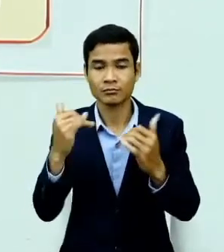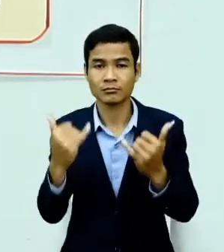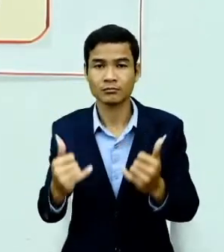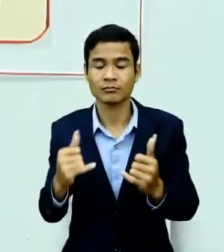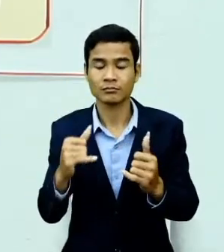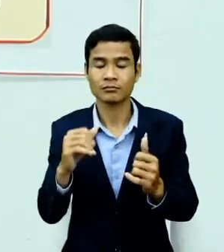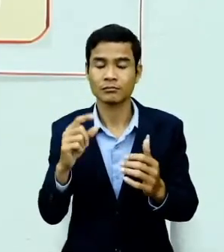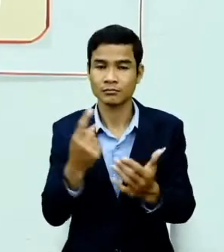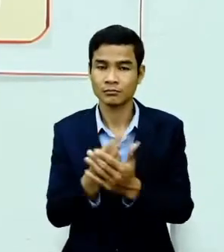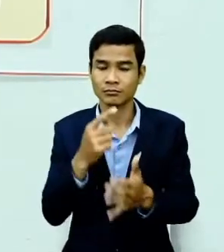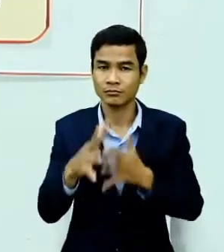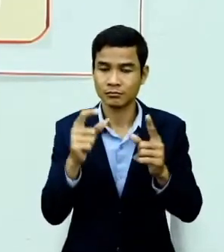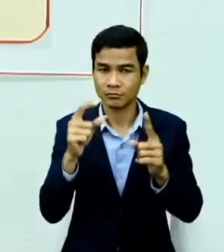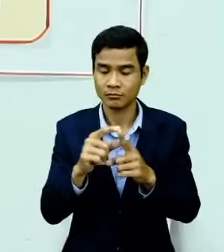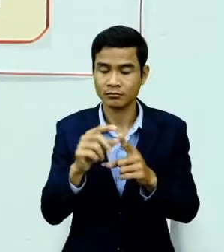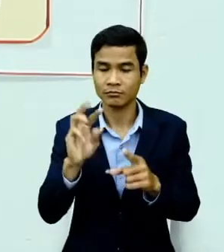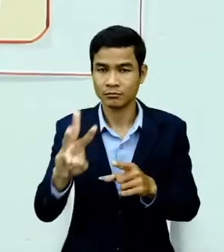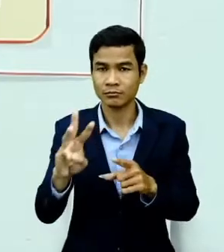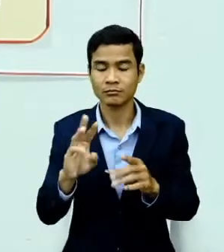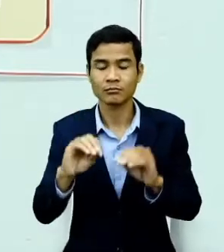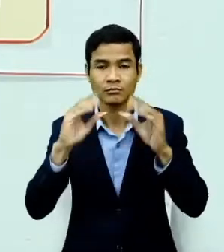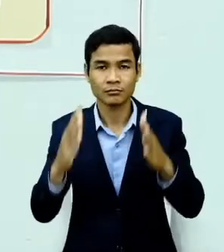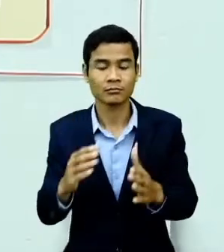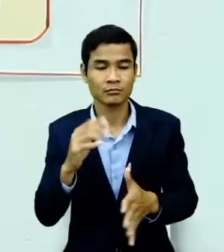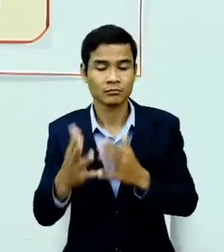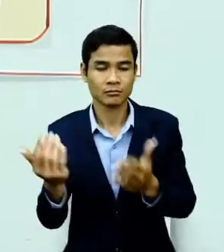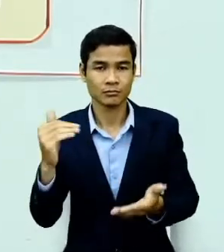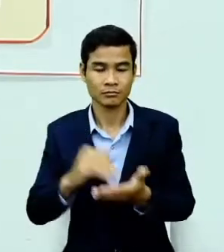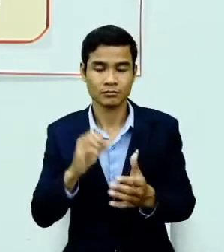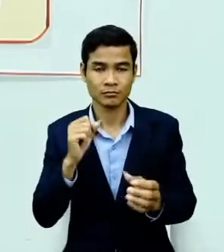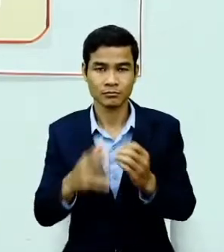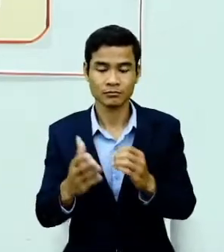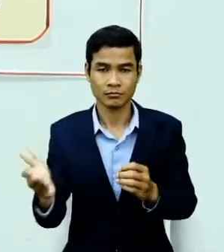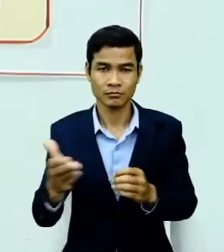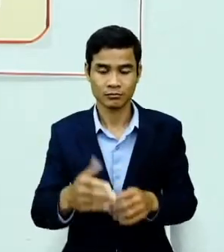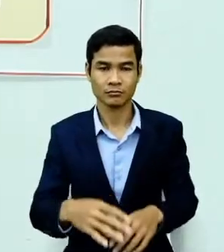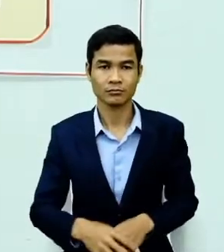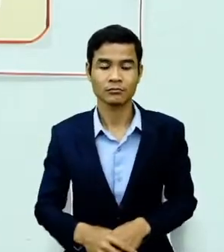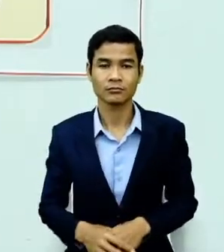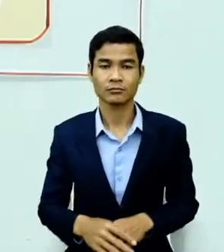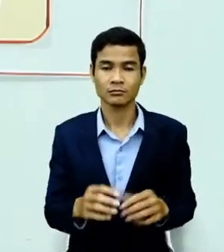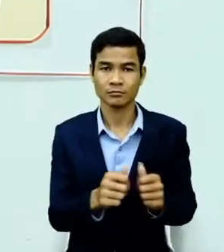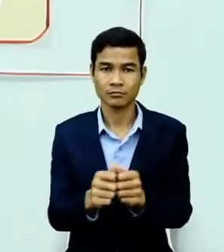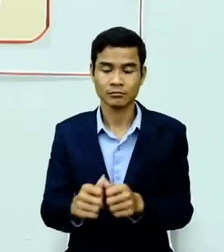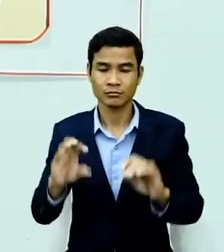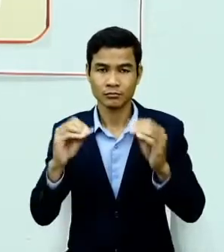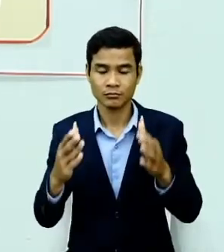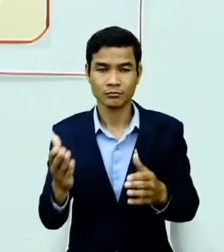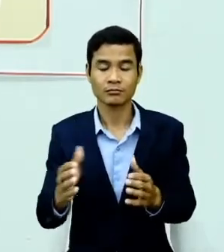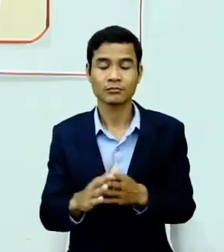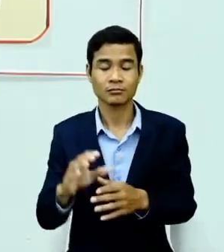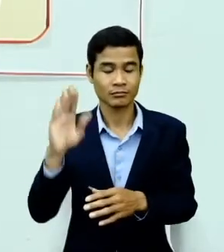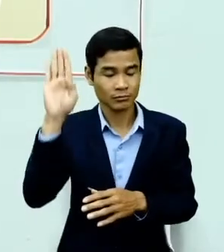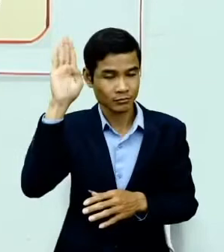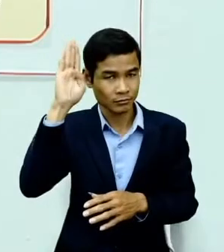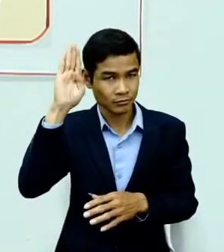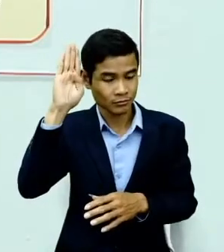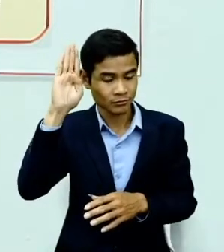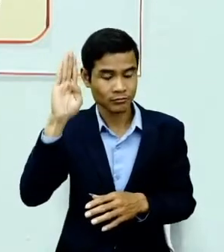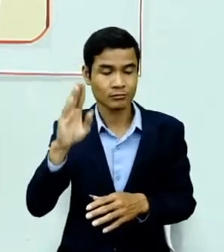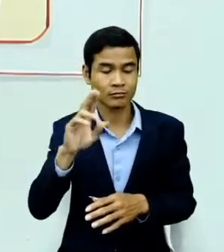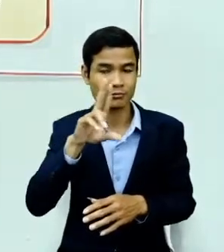ចូលរួមអានពាក្យទាំង3ឲ្យអ្នកគ្រូស្ដាប់ឡើងវិញចាប់ផ្ដើមអានចាប់ផ្ដើមចាជាមួយអ្នកគ្រូមកកូនលា